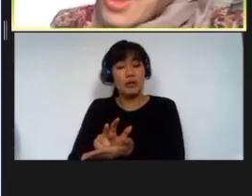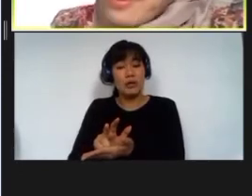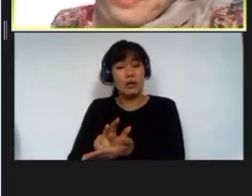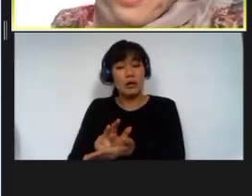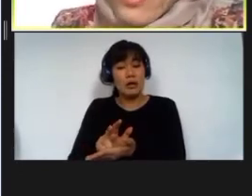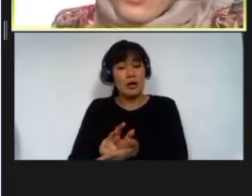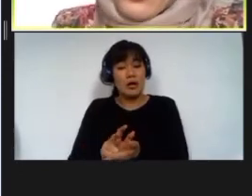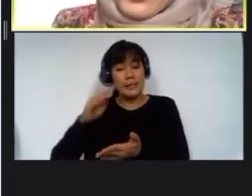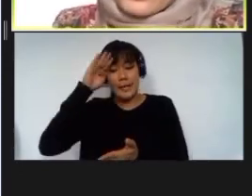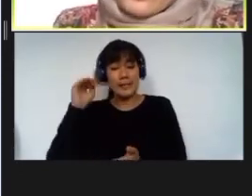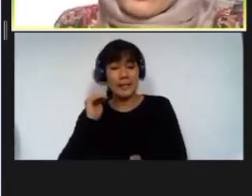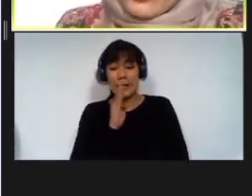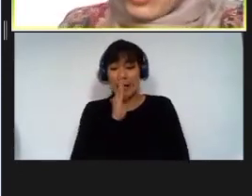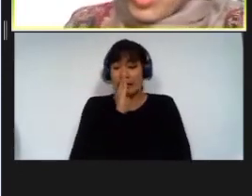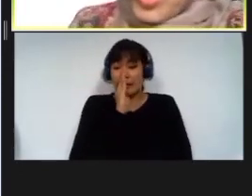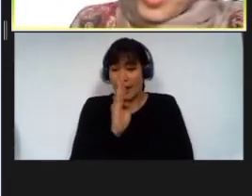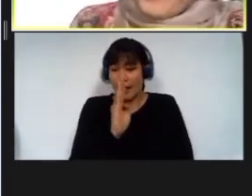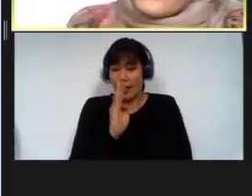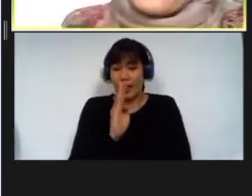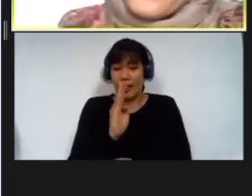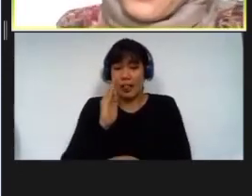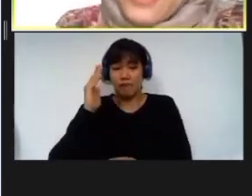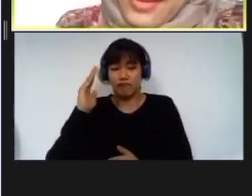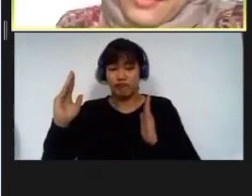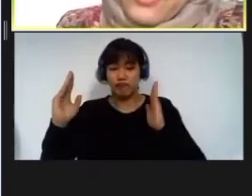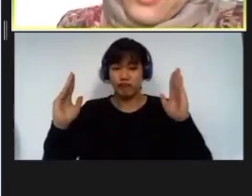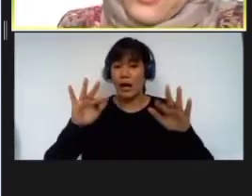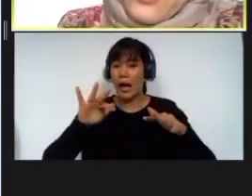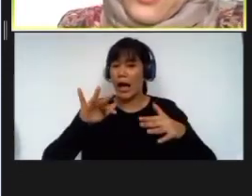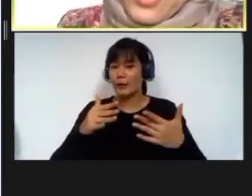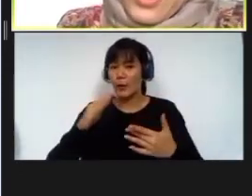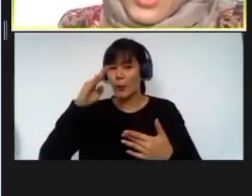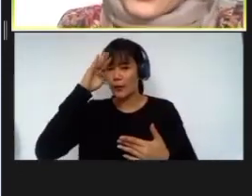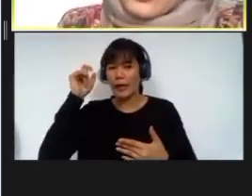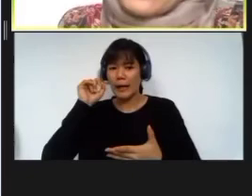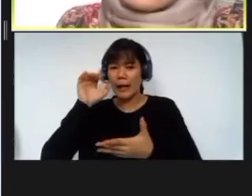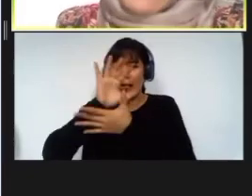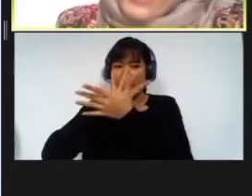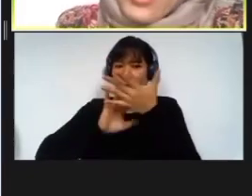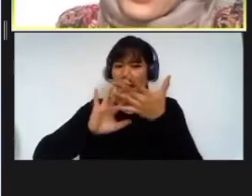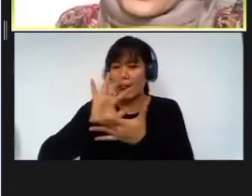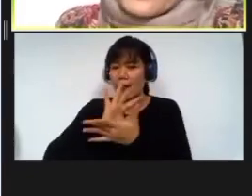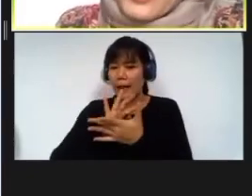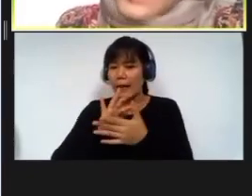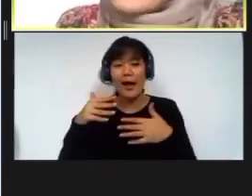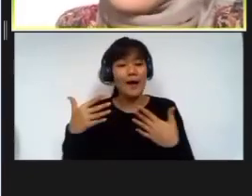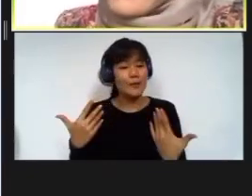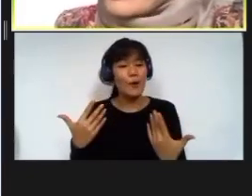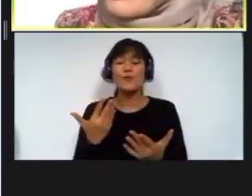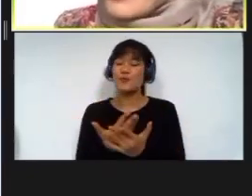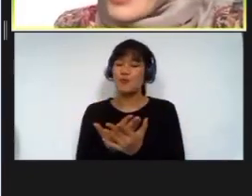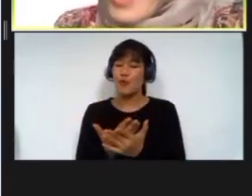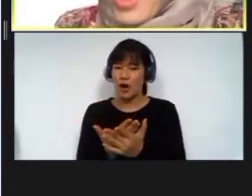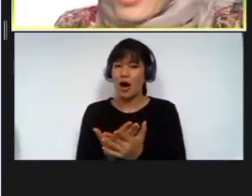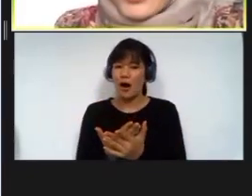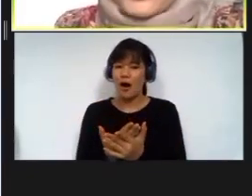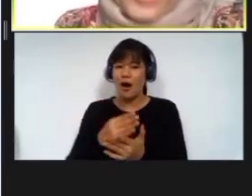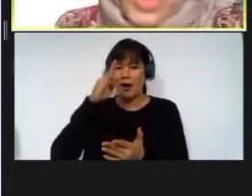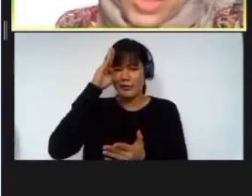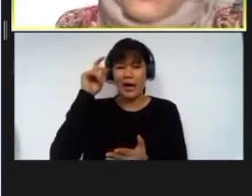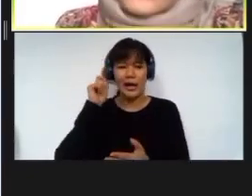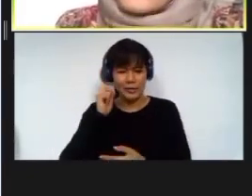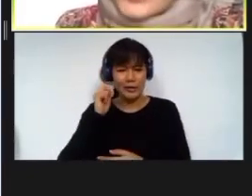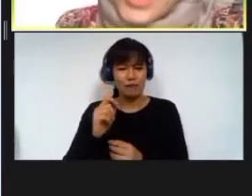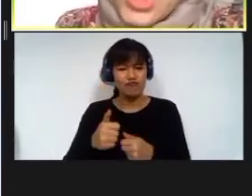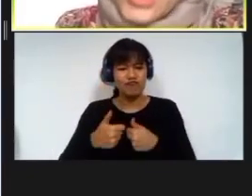gender atau justru bias gender atau semoga sudah responsif gender,